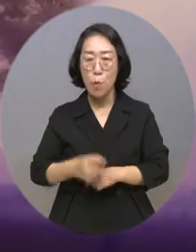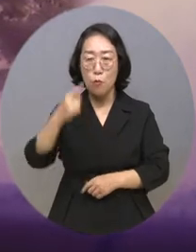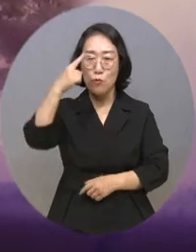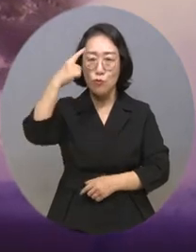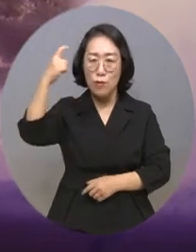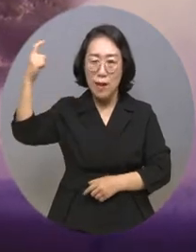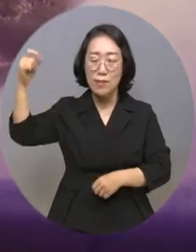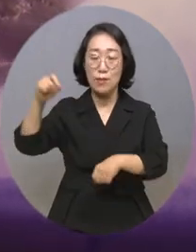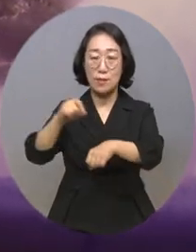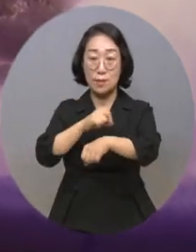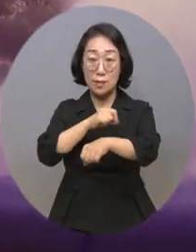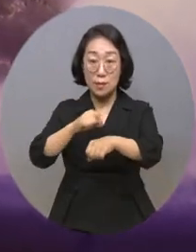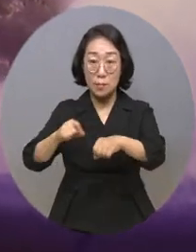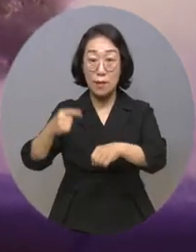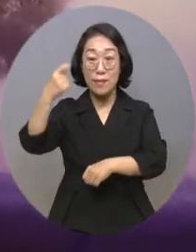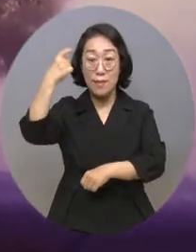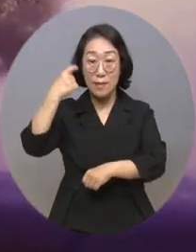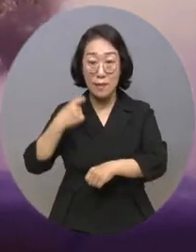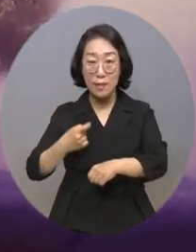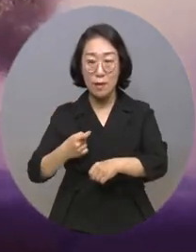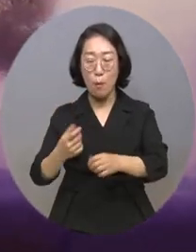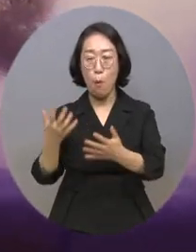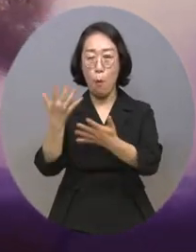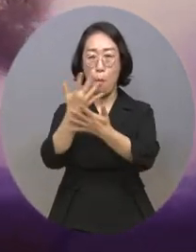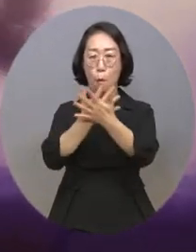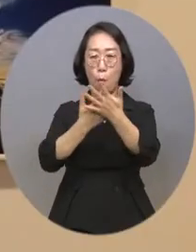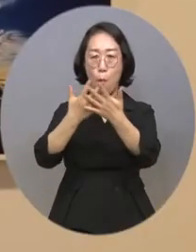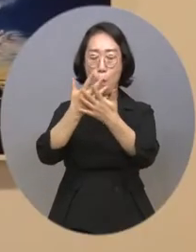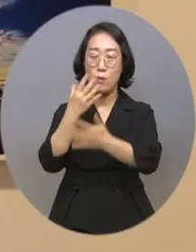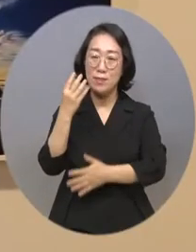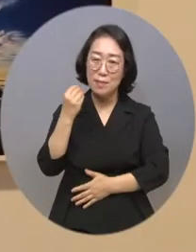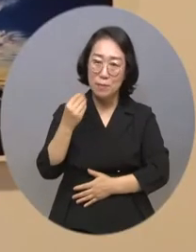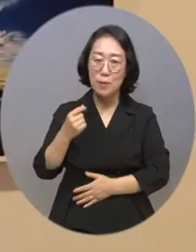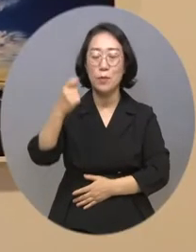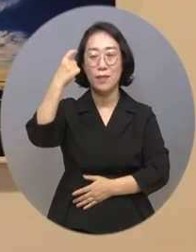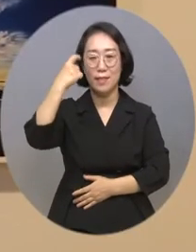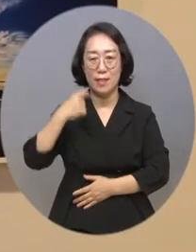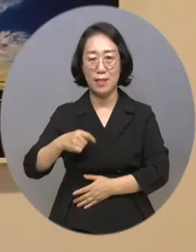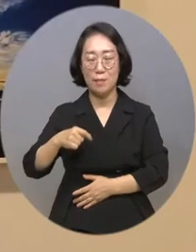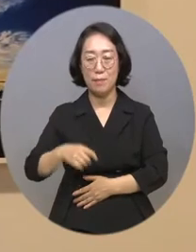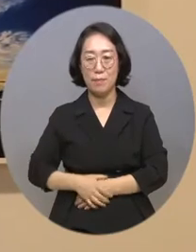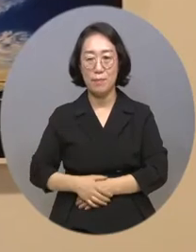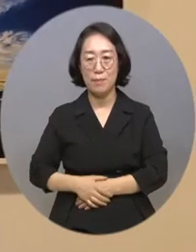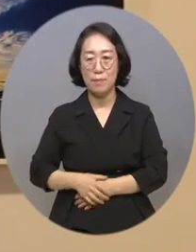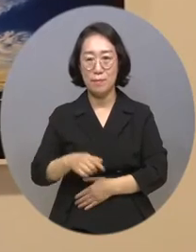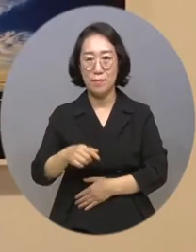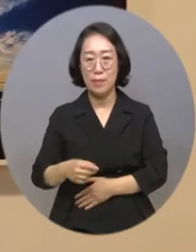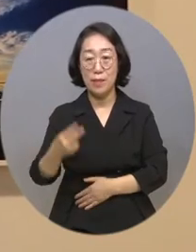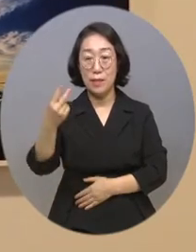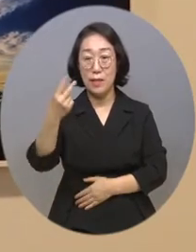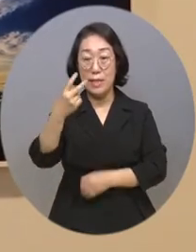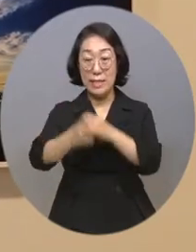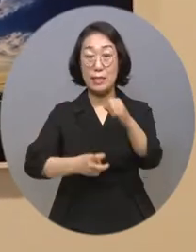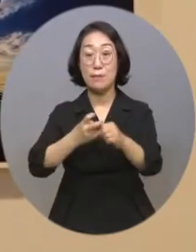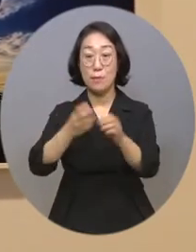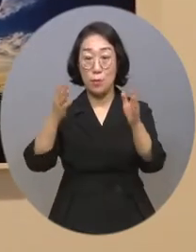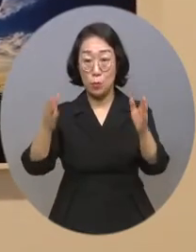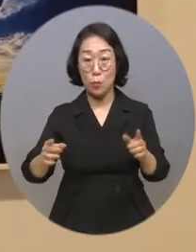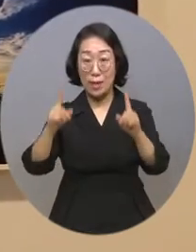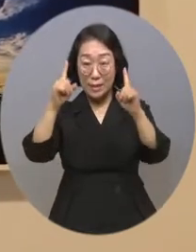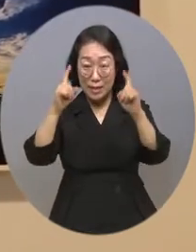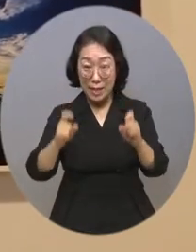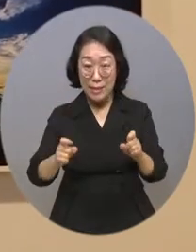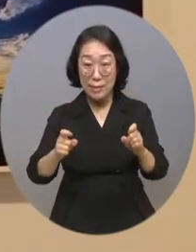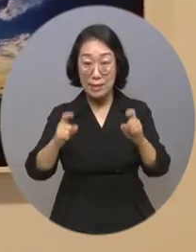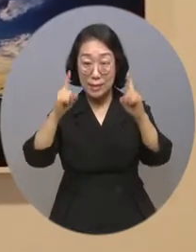새로운 이미지로 연출돼 신비로움을 더해줍니다. 조로옥 작가는 지난 20여 년의 사진작가의